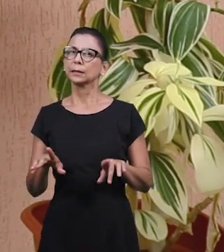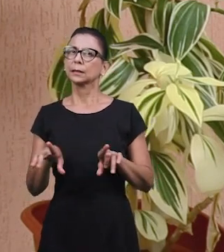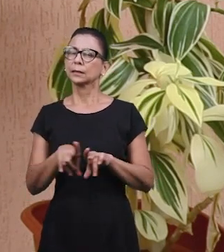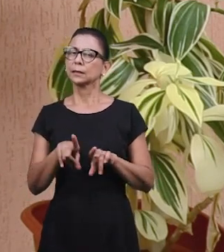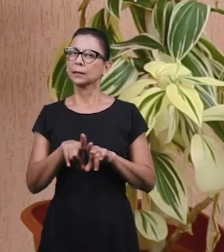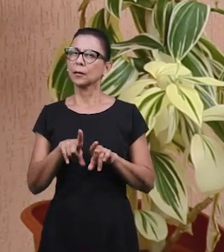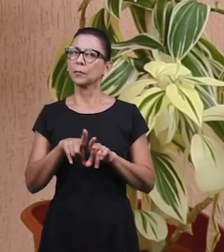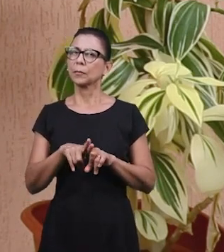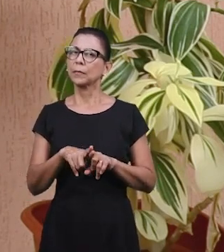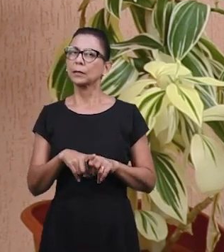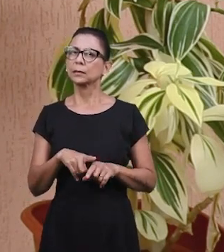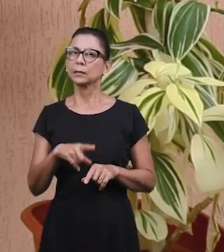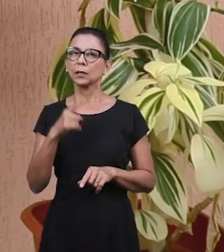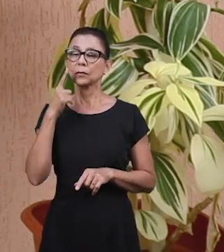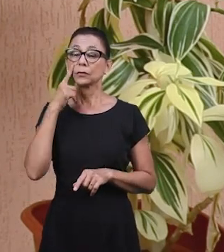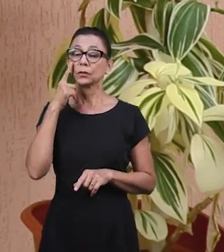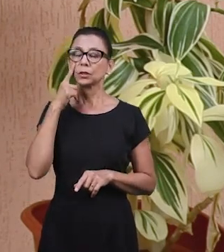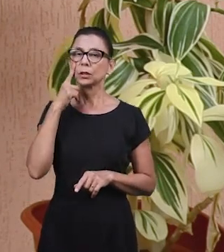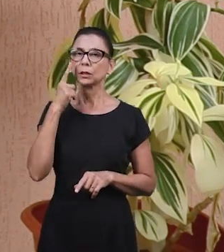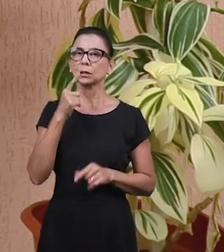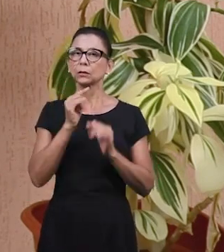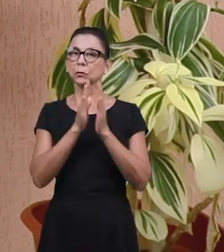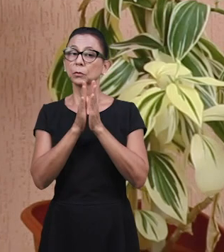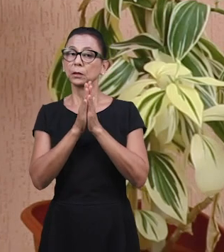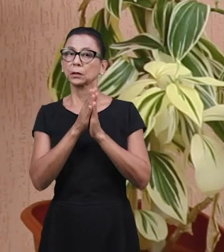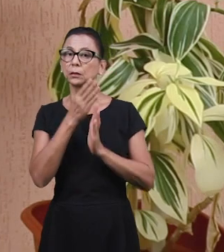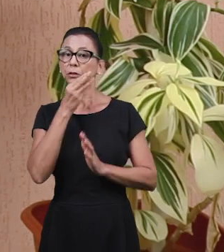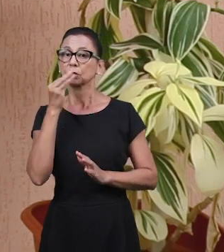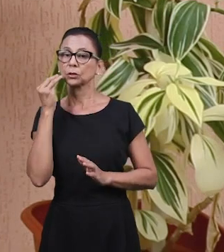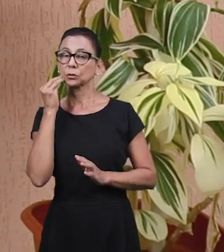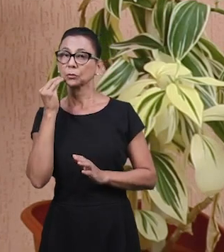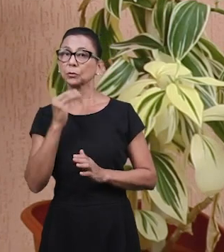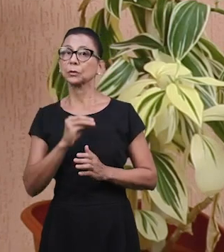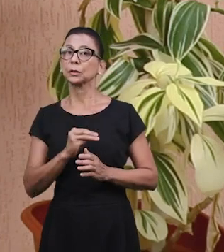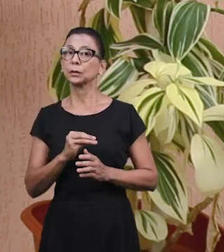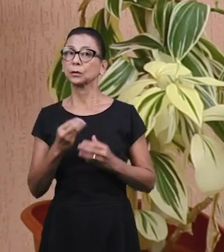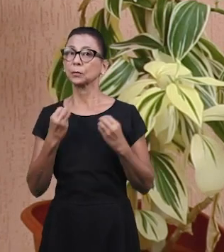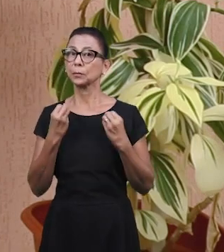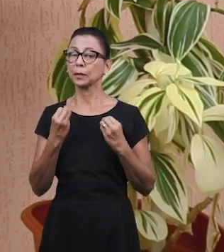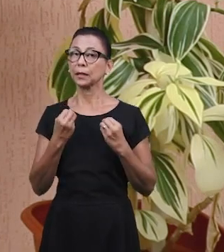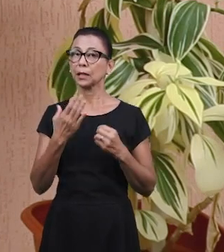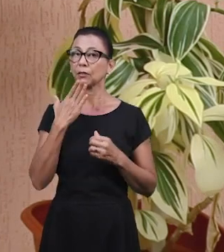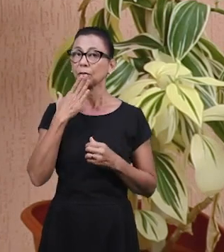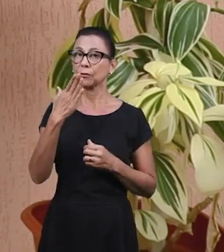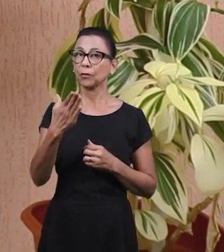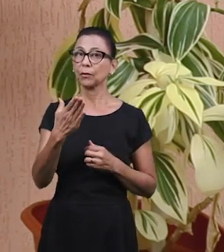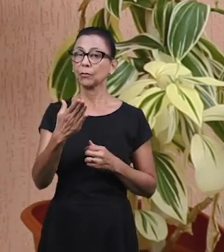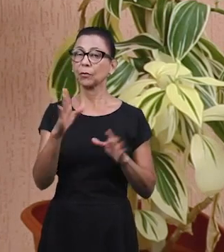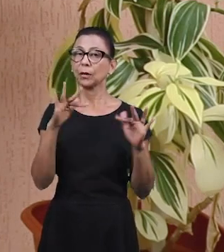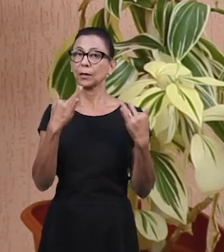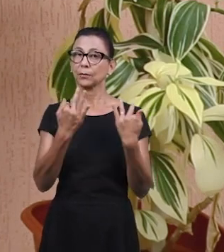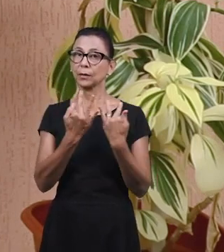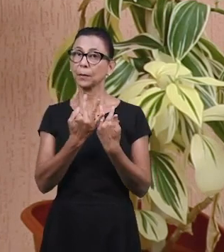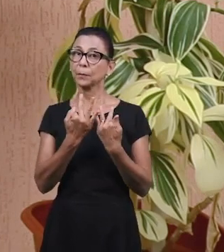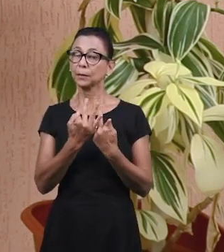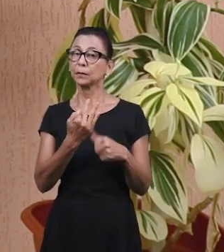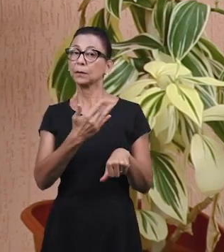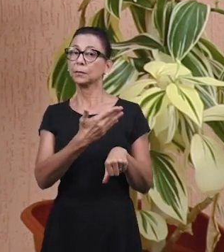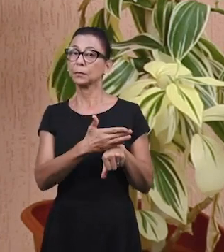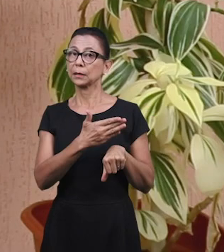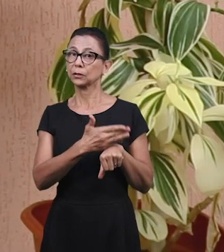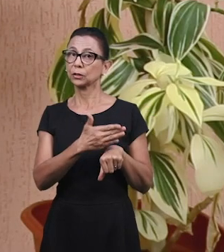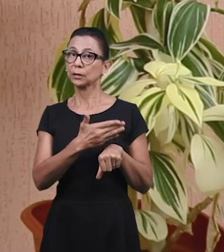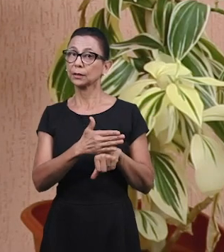sont dans la prière et dans le jeûne, afin que les parents puissent avoir la sagesse en mettre